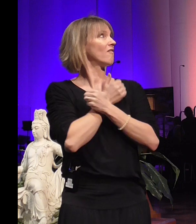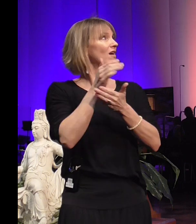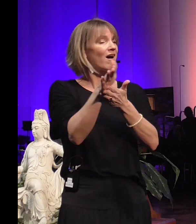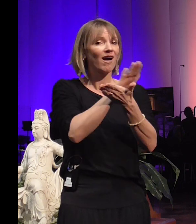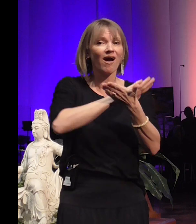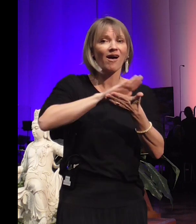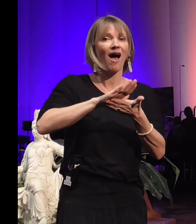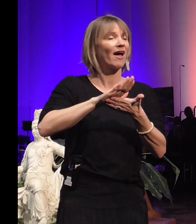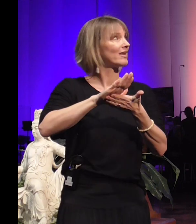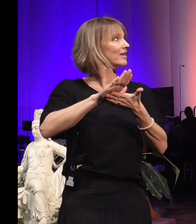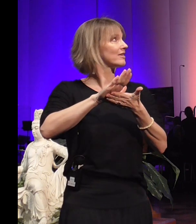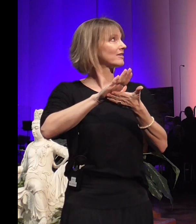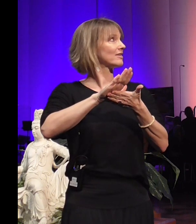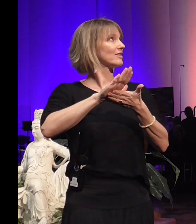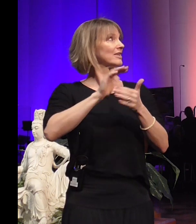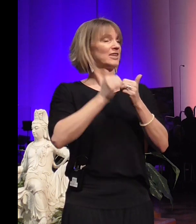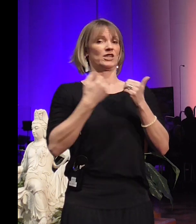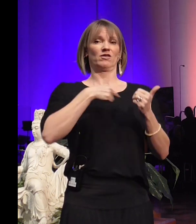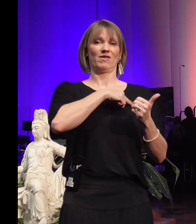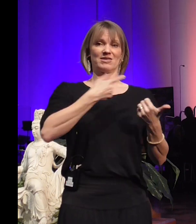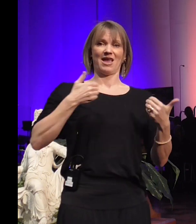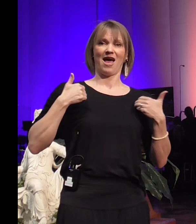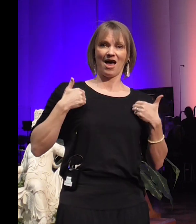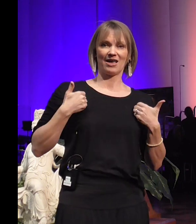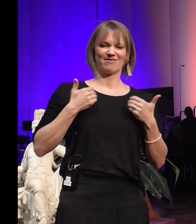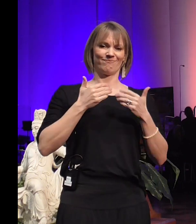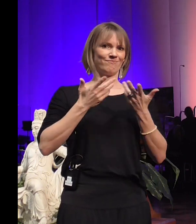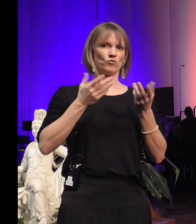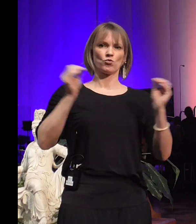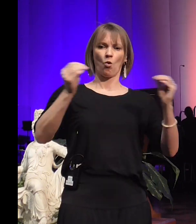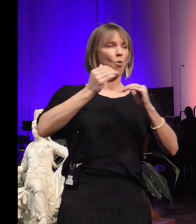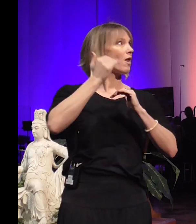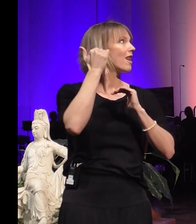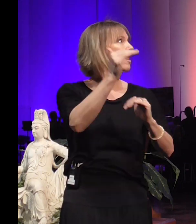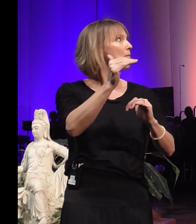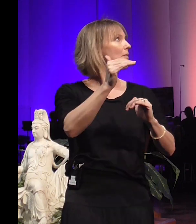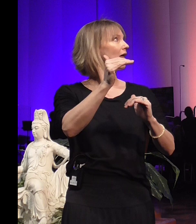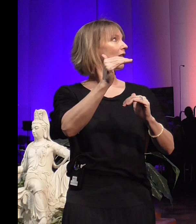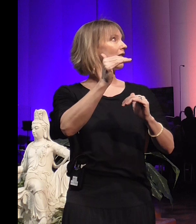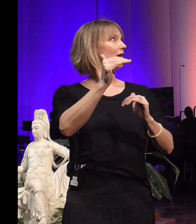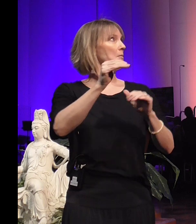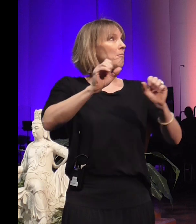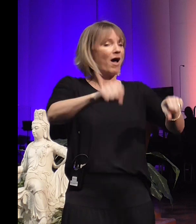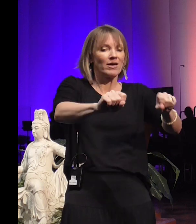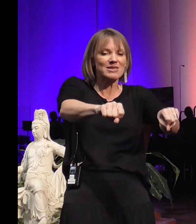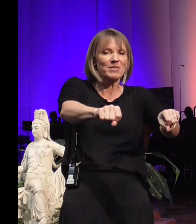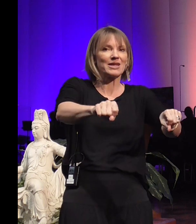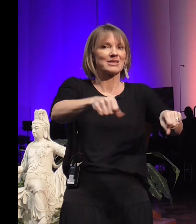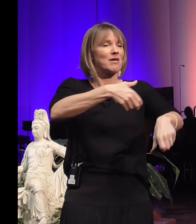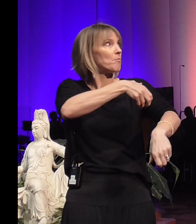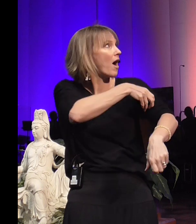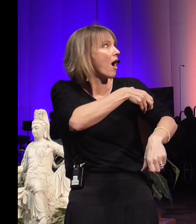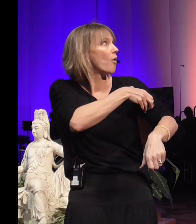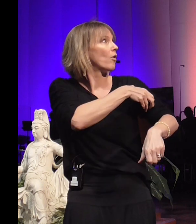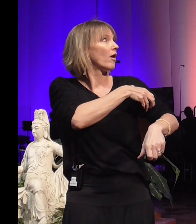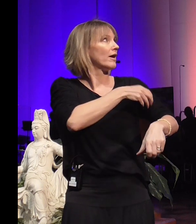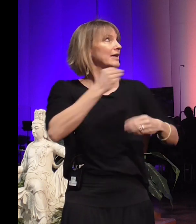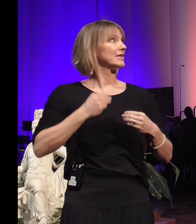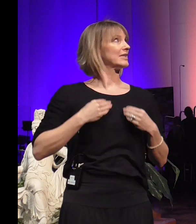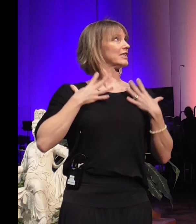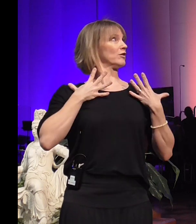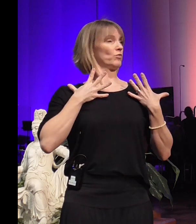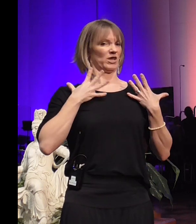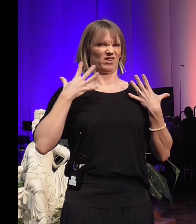Кожен із нас має необмежені можливості, силу та натхнення творити своє